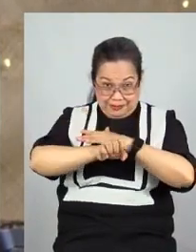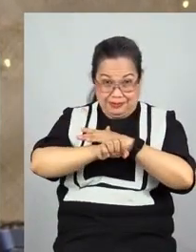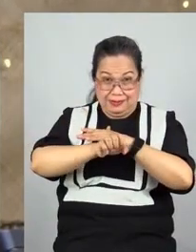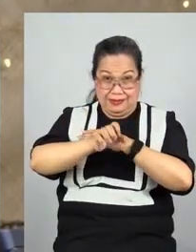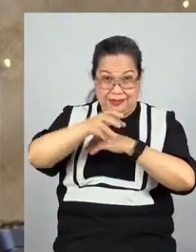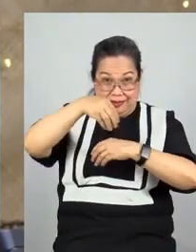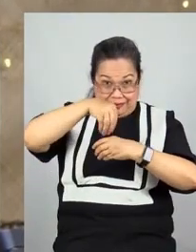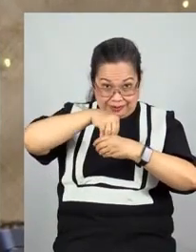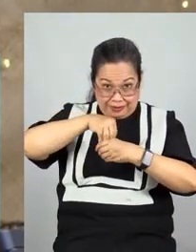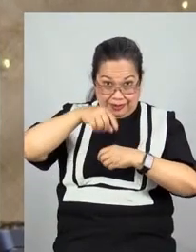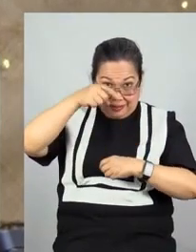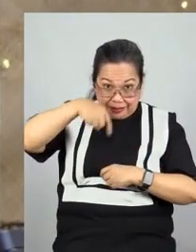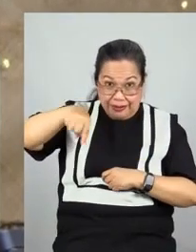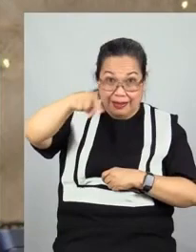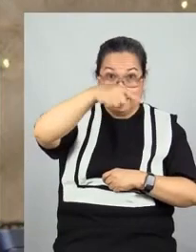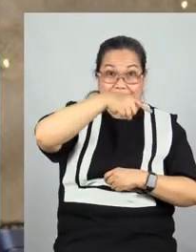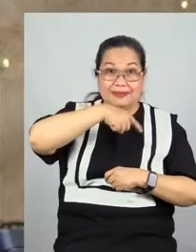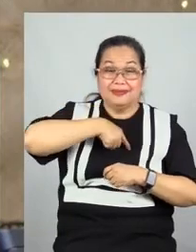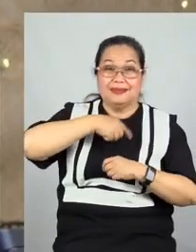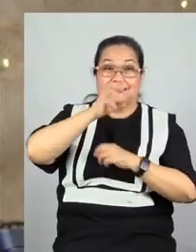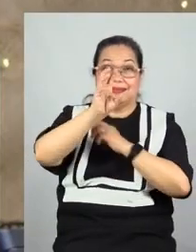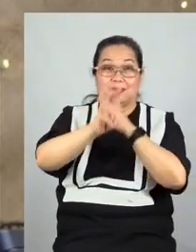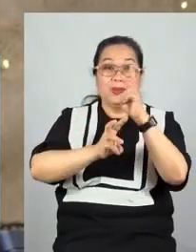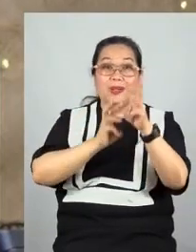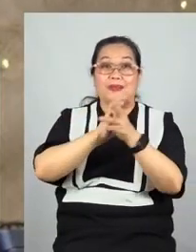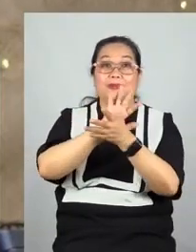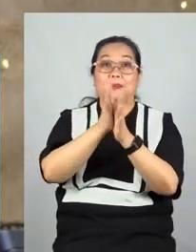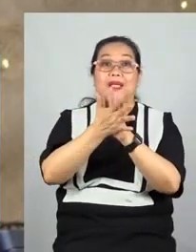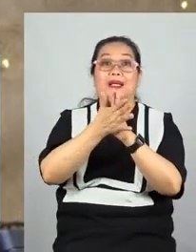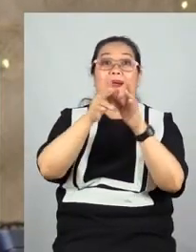ating kalagitnaan, sa ating kamunduhan,